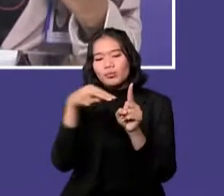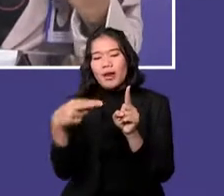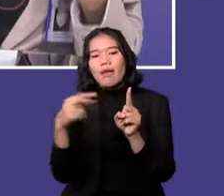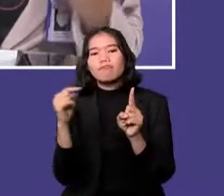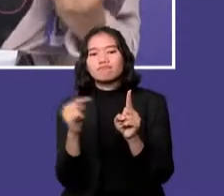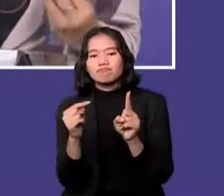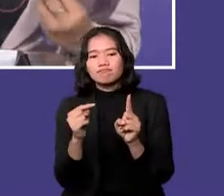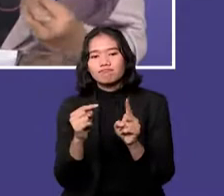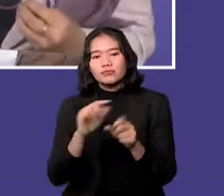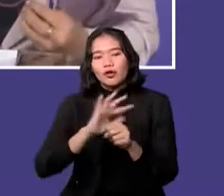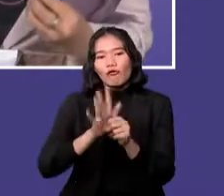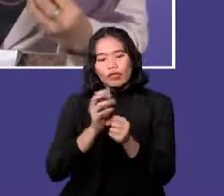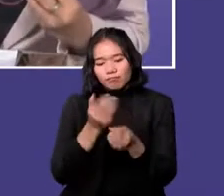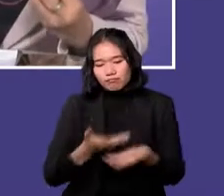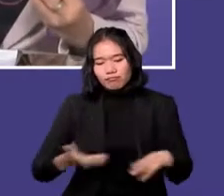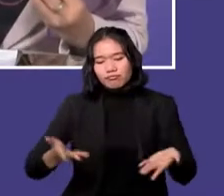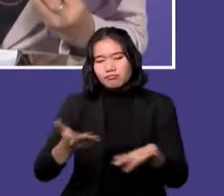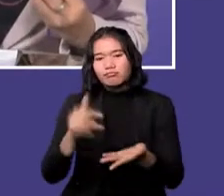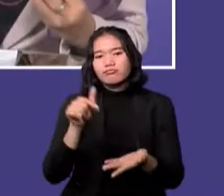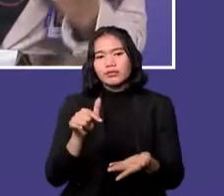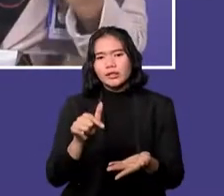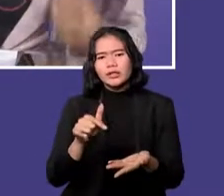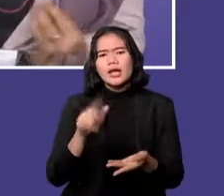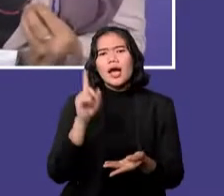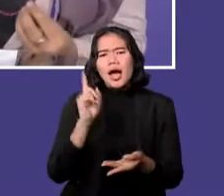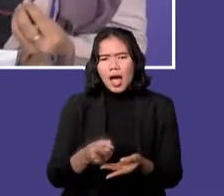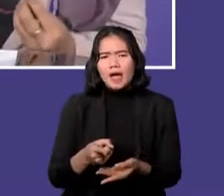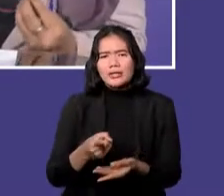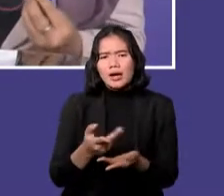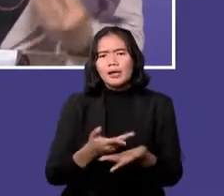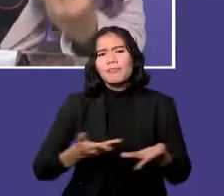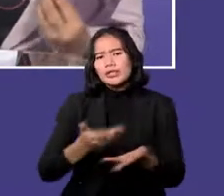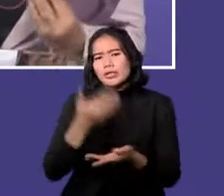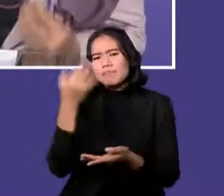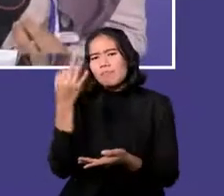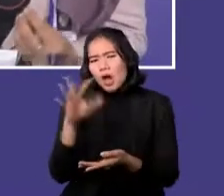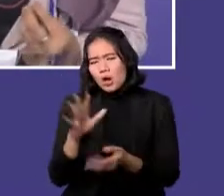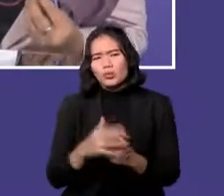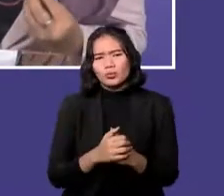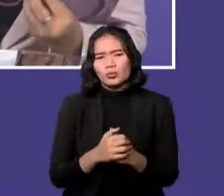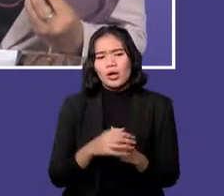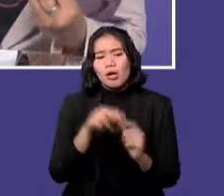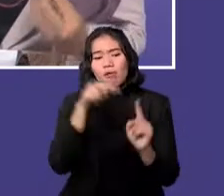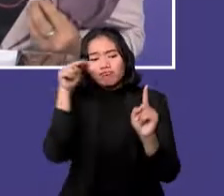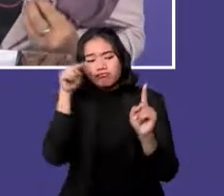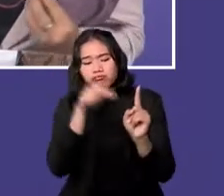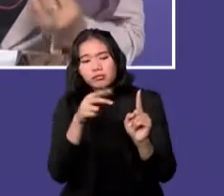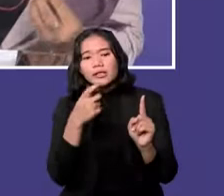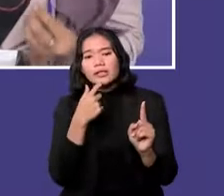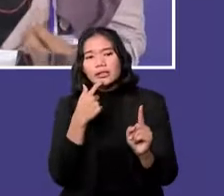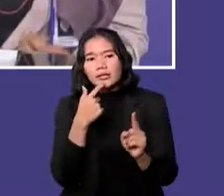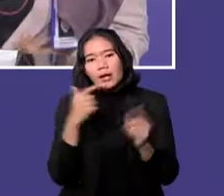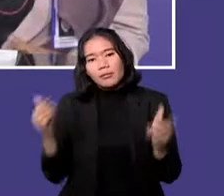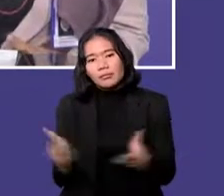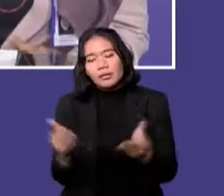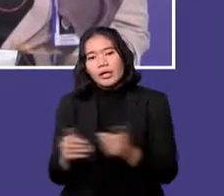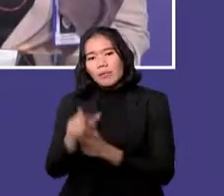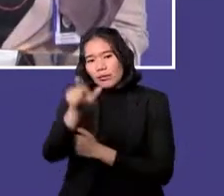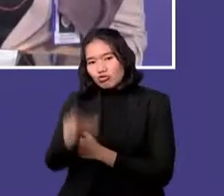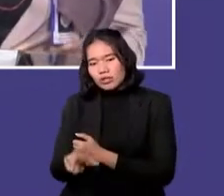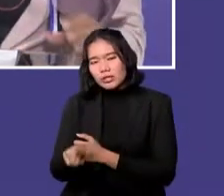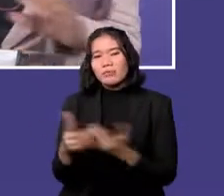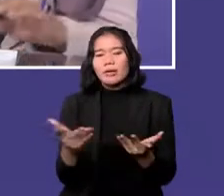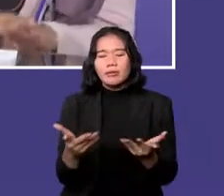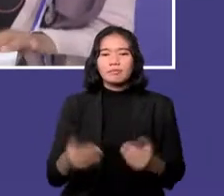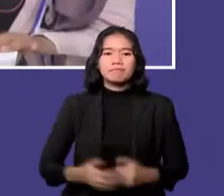kondisi pandemi ini, penerapan adaptasi kebiasaan baru ini dalam konteks upaya pemberdayaan manusia?